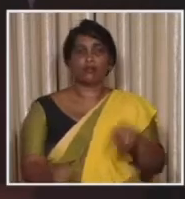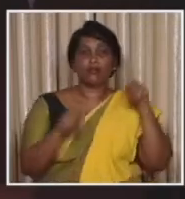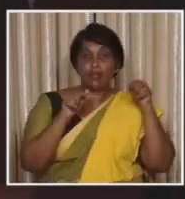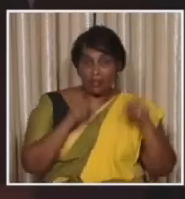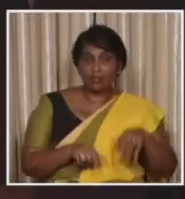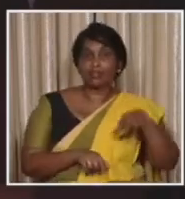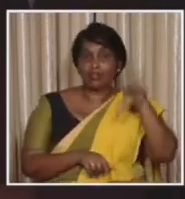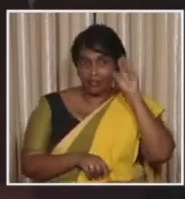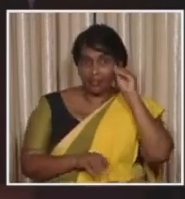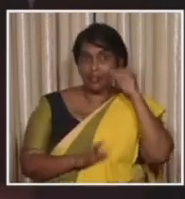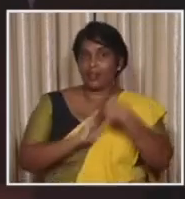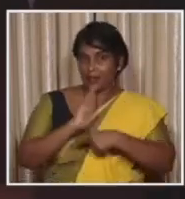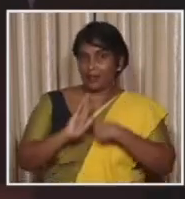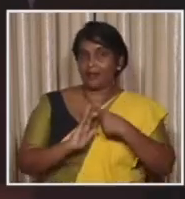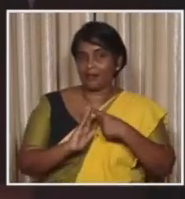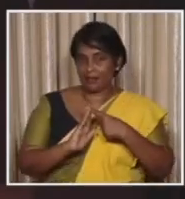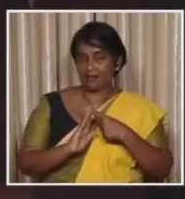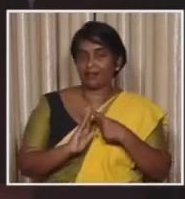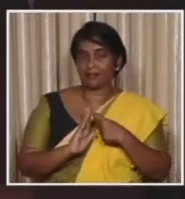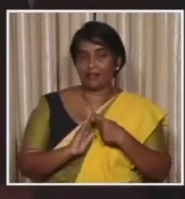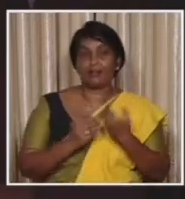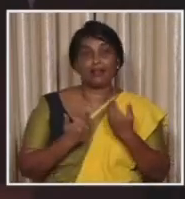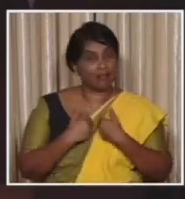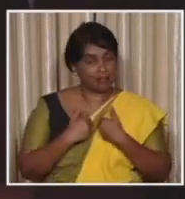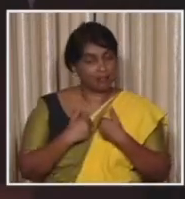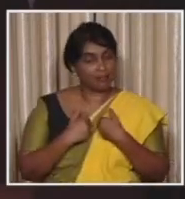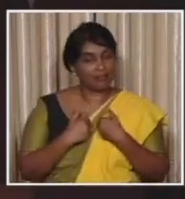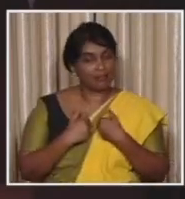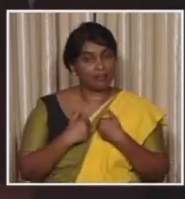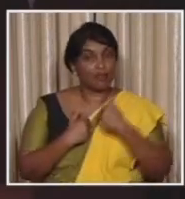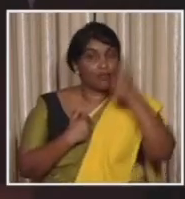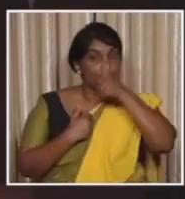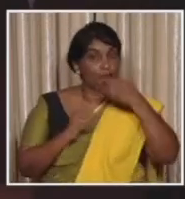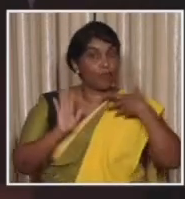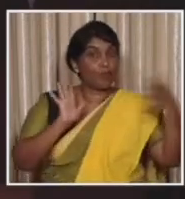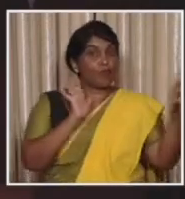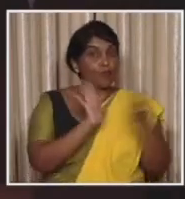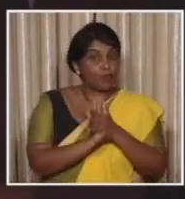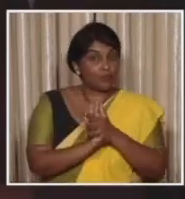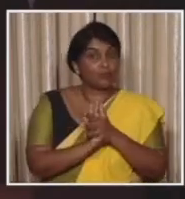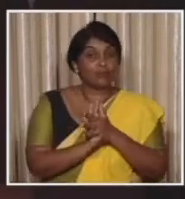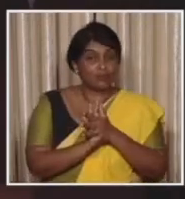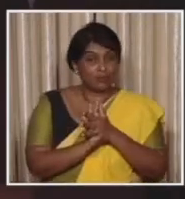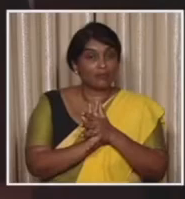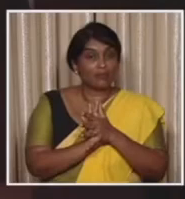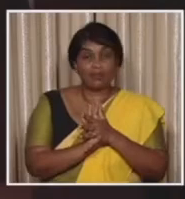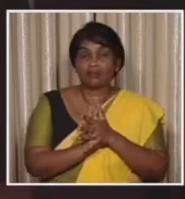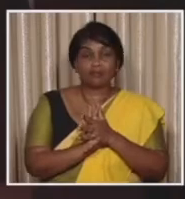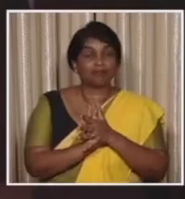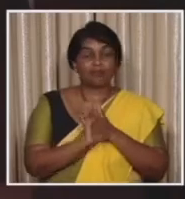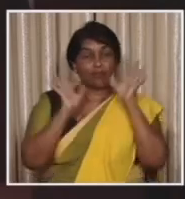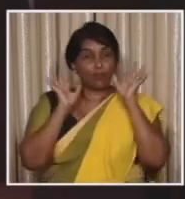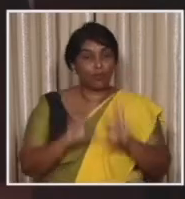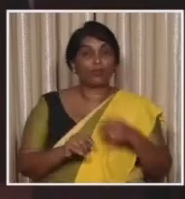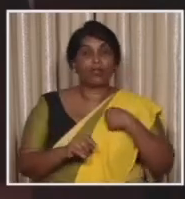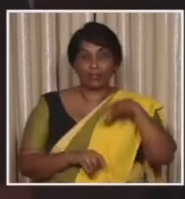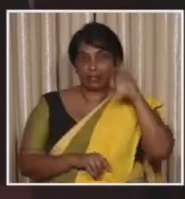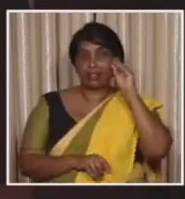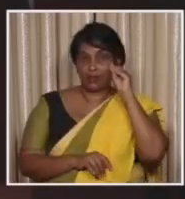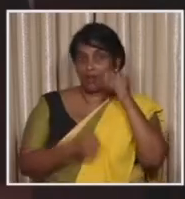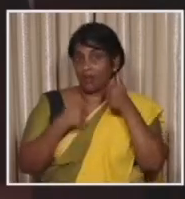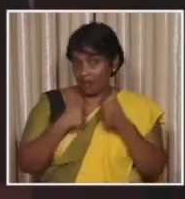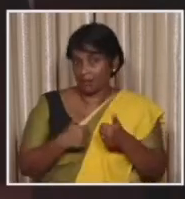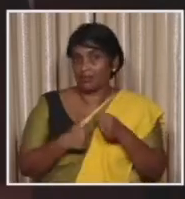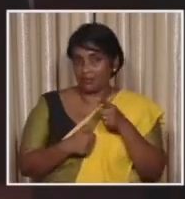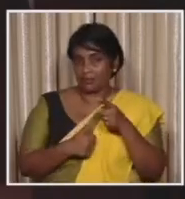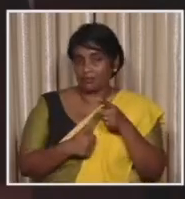දැන්වත් තේරෙනවා ඇති රටට අපි මේ හොරු සමග වාසය කරන්නට නොගත්ත තීන්දුව නිවැරදි